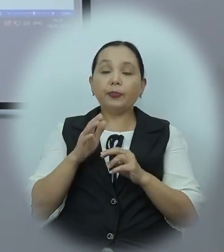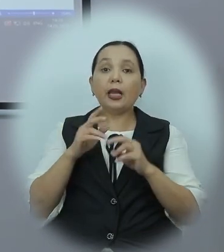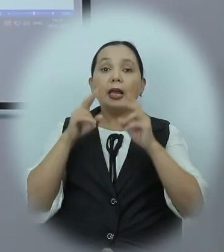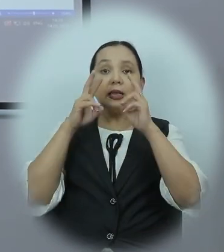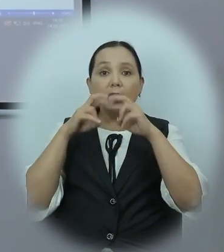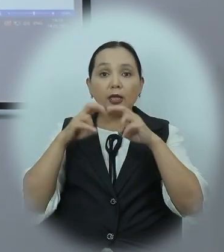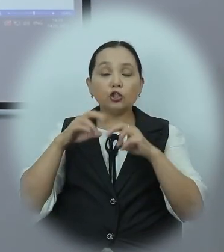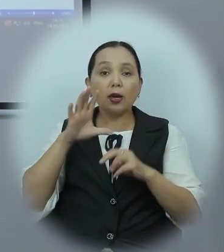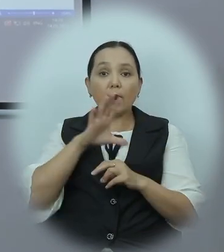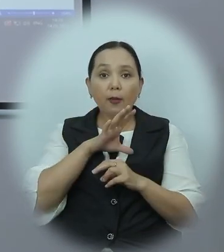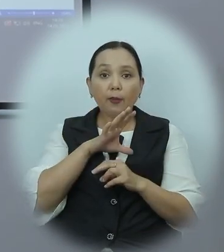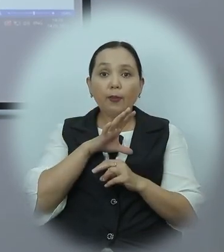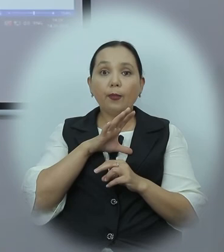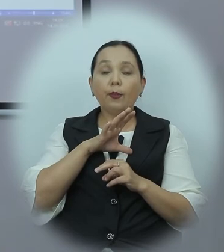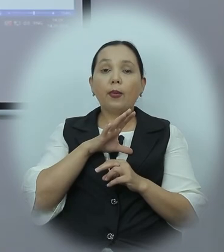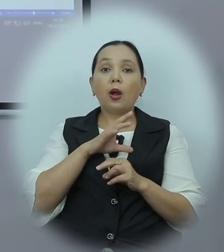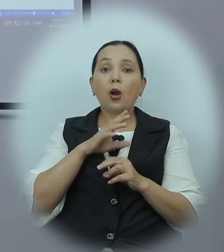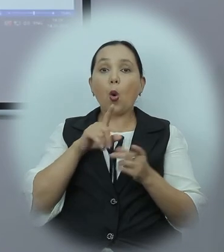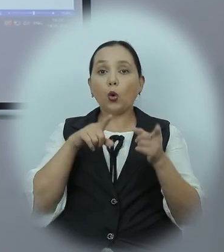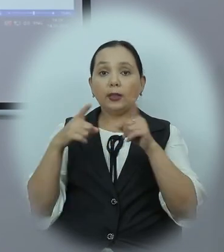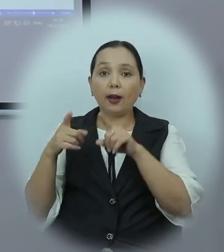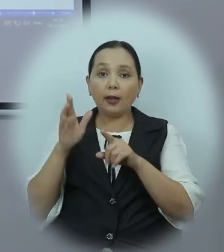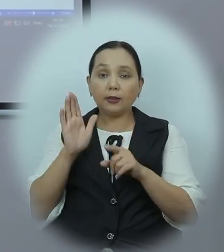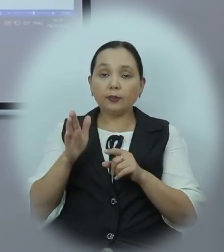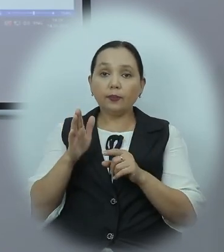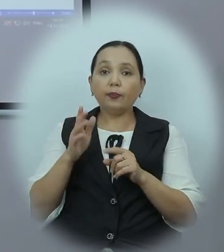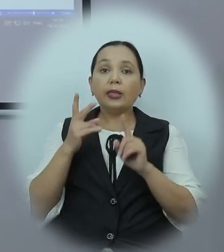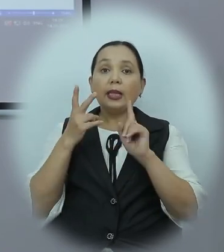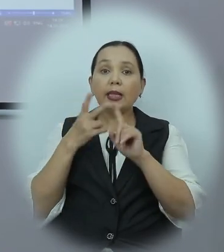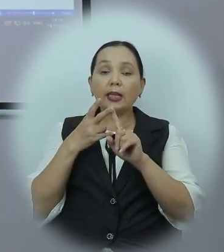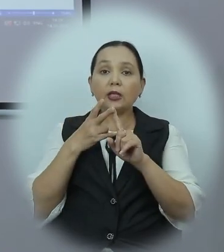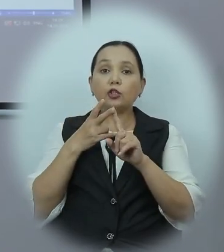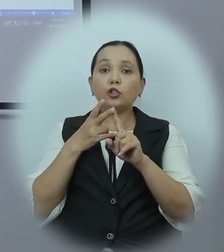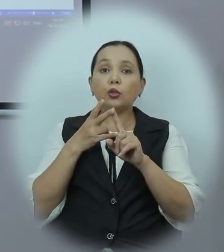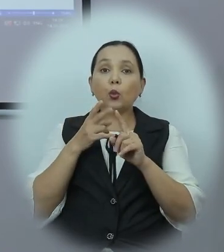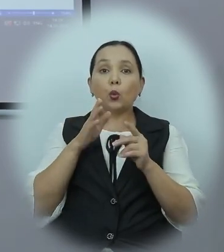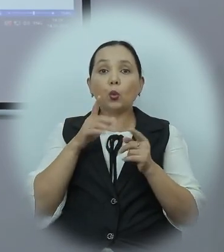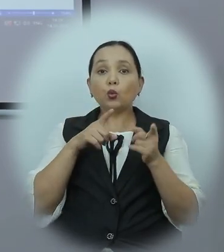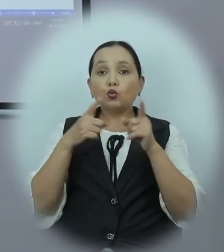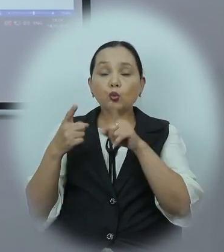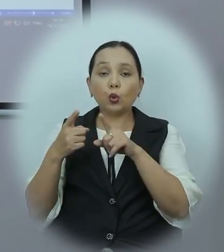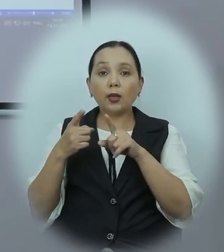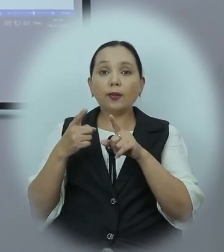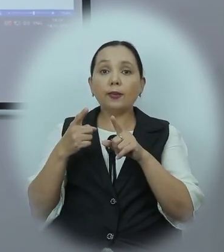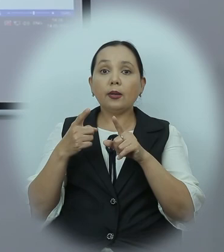Qarshiligi tekshirib o'tiladi. İkinci usulü